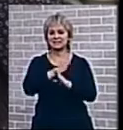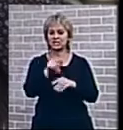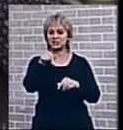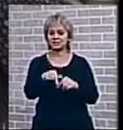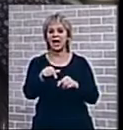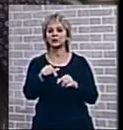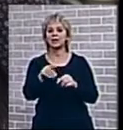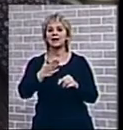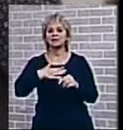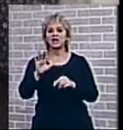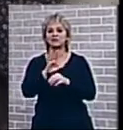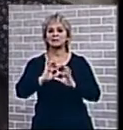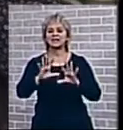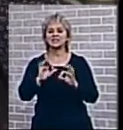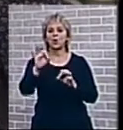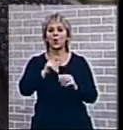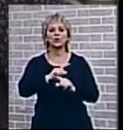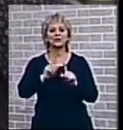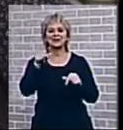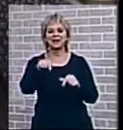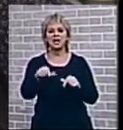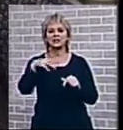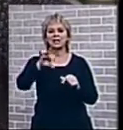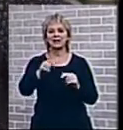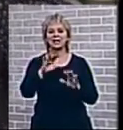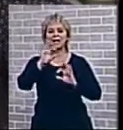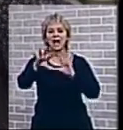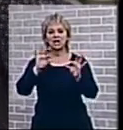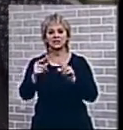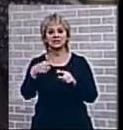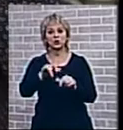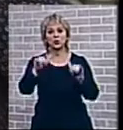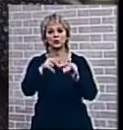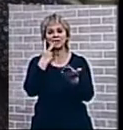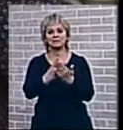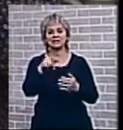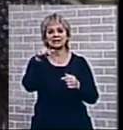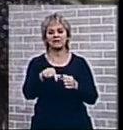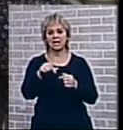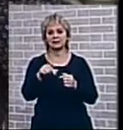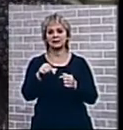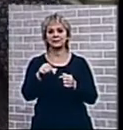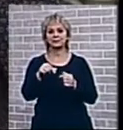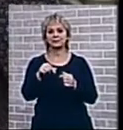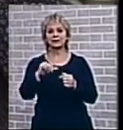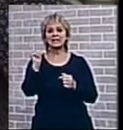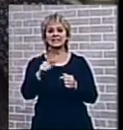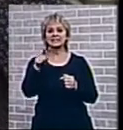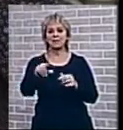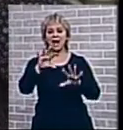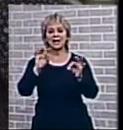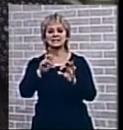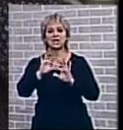И наш фильм рассказывает об уникальной этнографической коллекции, которую музей представляет. Сама